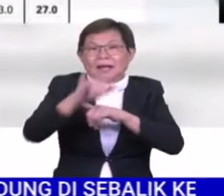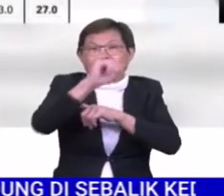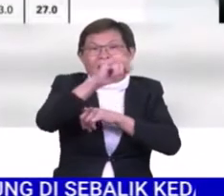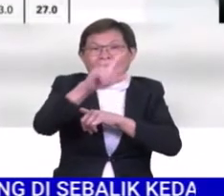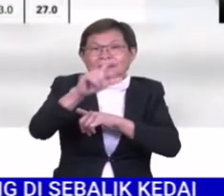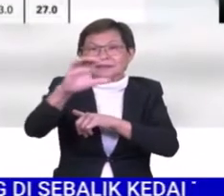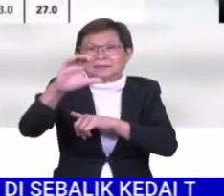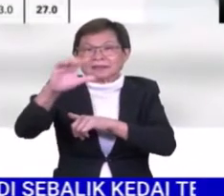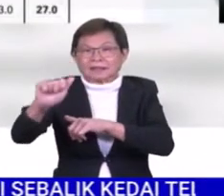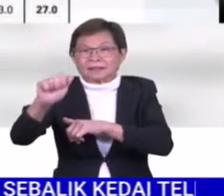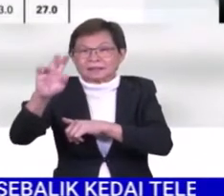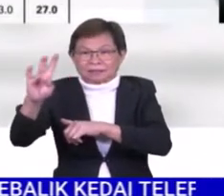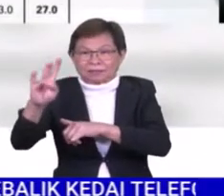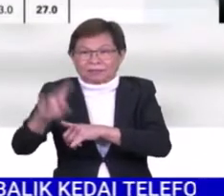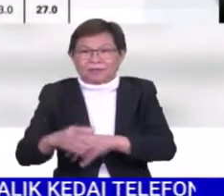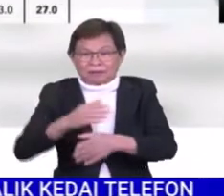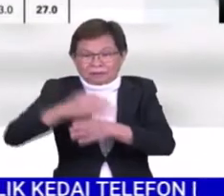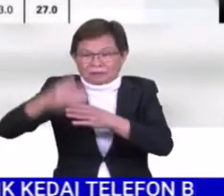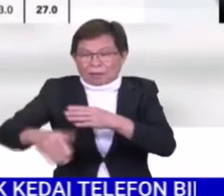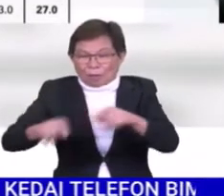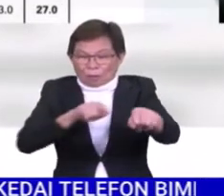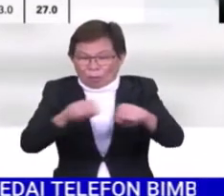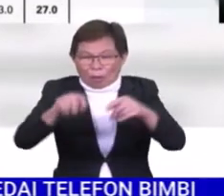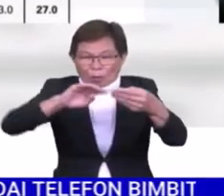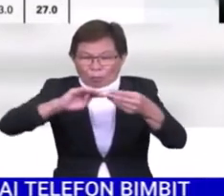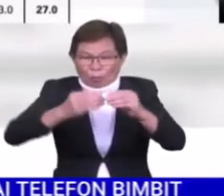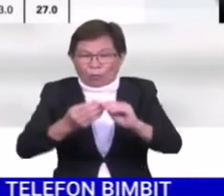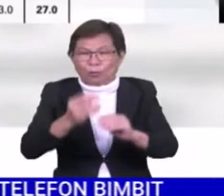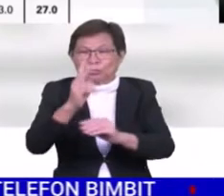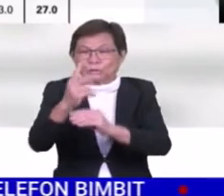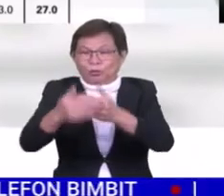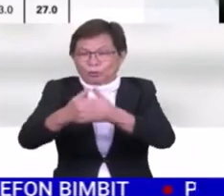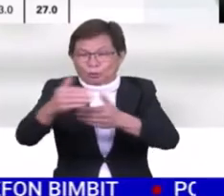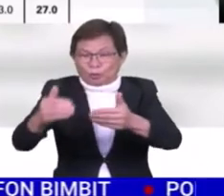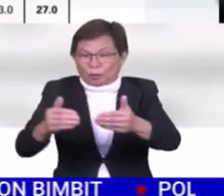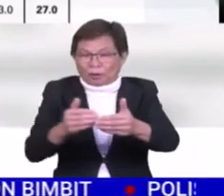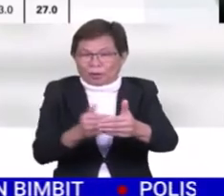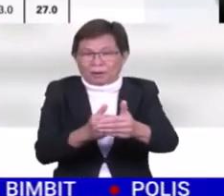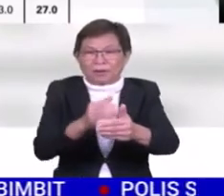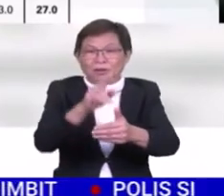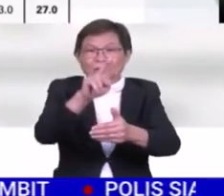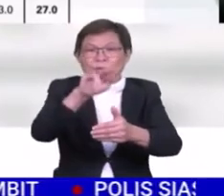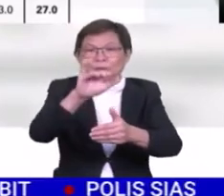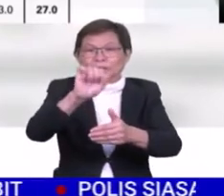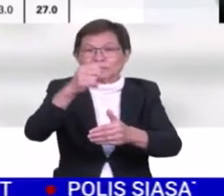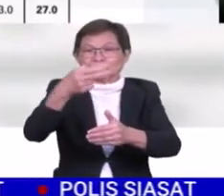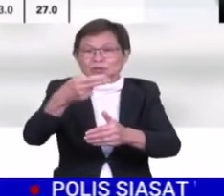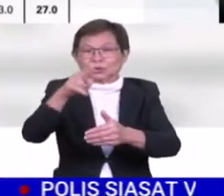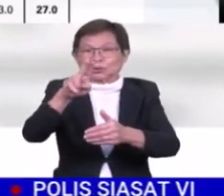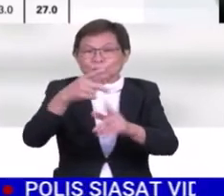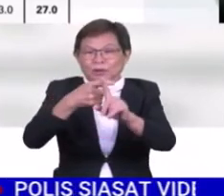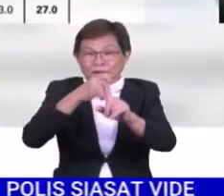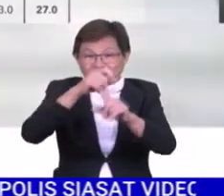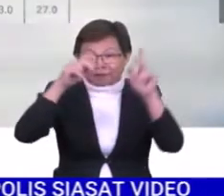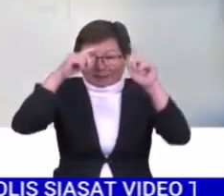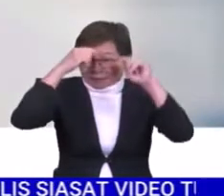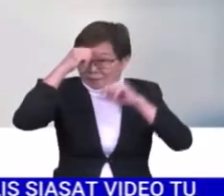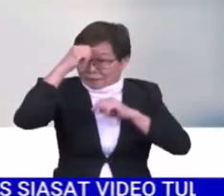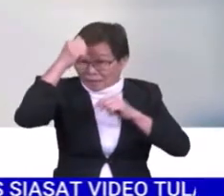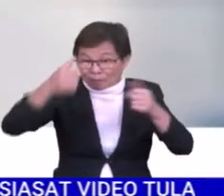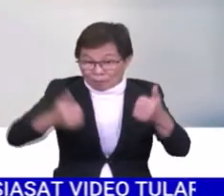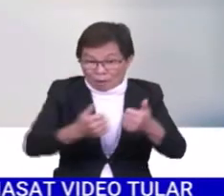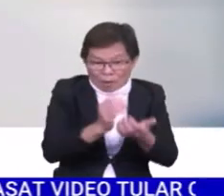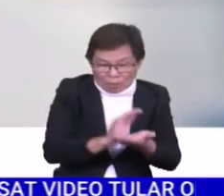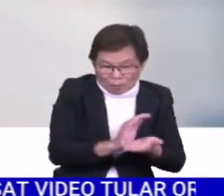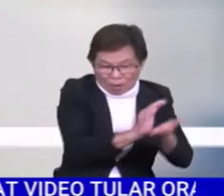ilce-7 dia menambahkan saingan di kedudukan kedua di belakang Wisnu sarapan dari India kejohanan pelarian Asia